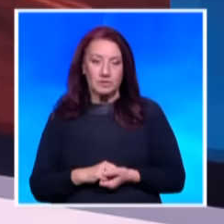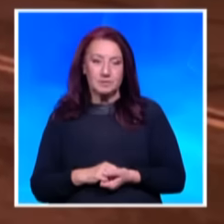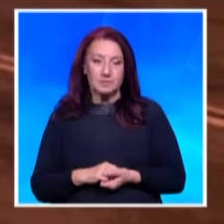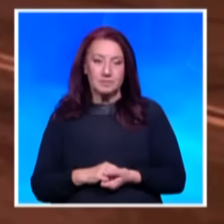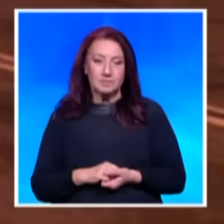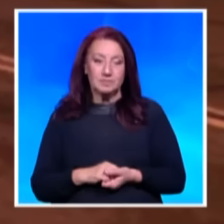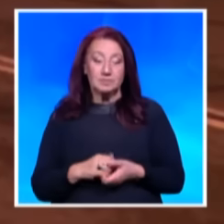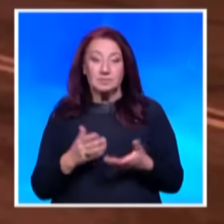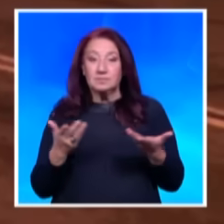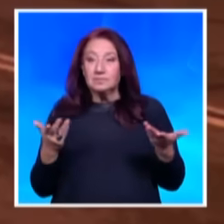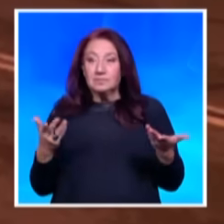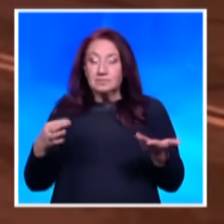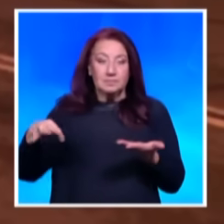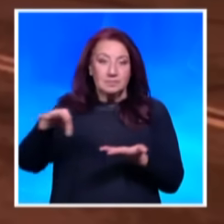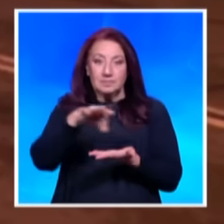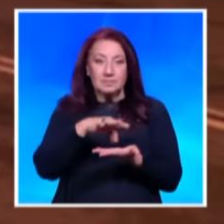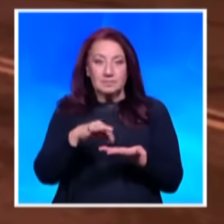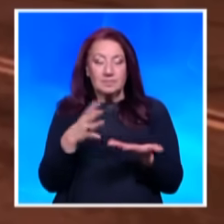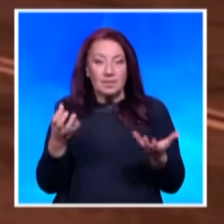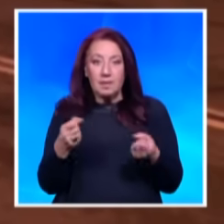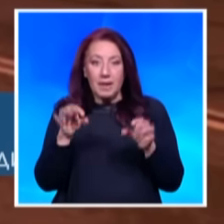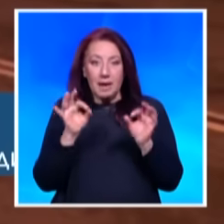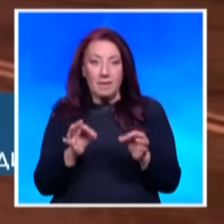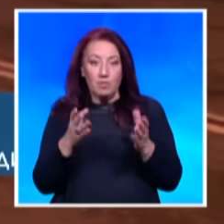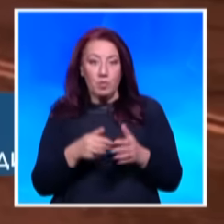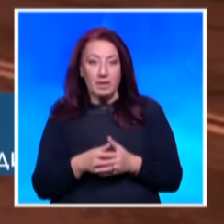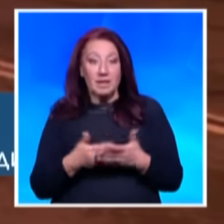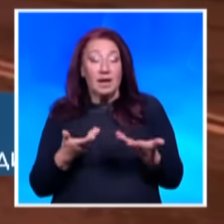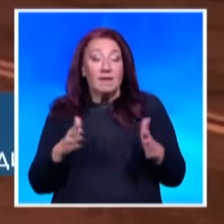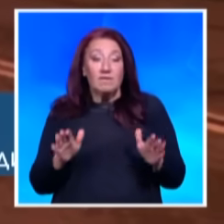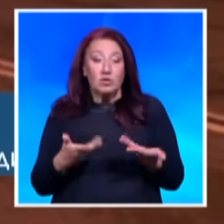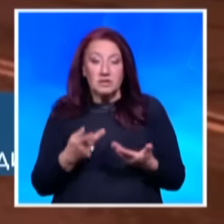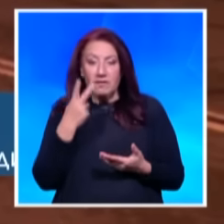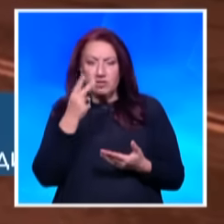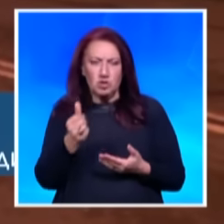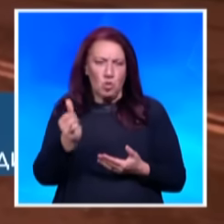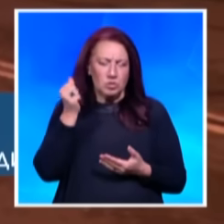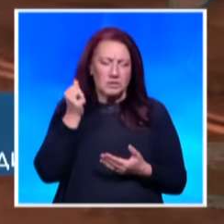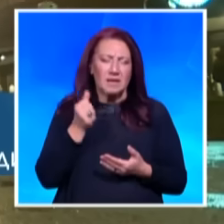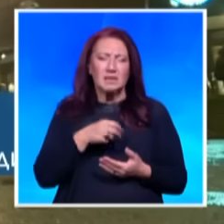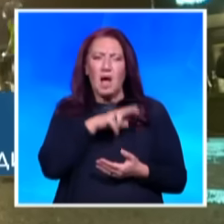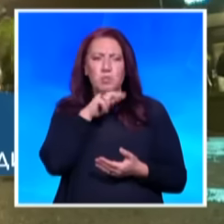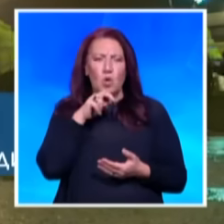Джанаваров. Къде ви намираме с Пепи в този момент и какво се случва? Виждаме плътния кордон полиция зад теб.